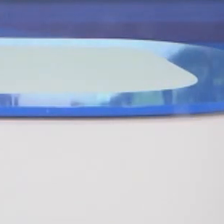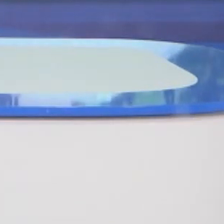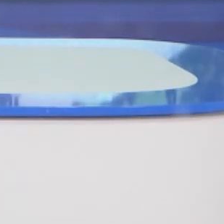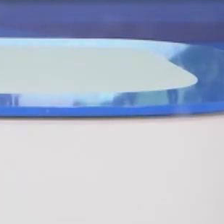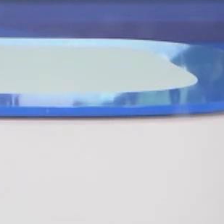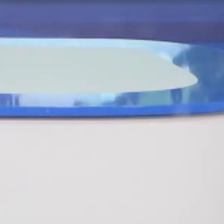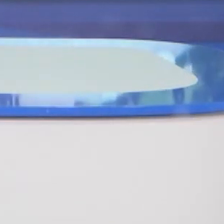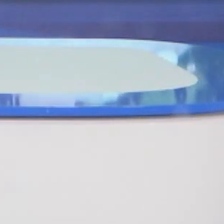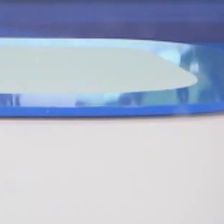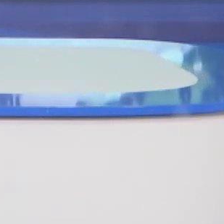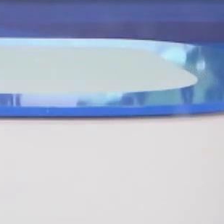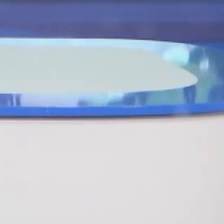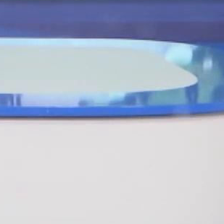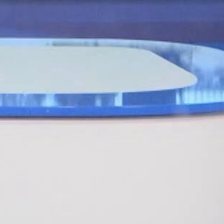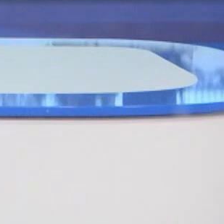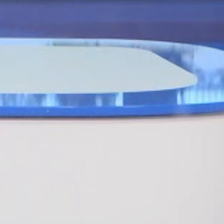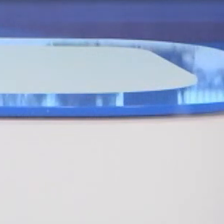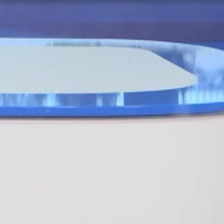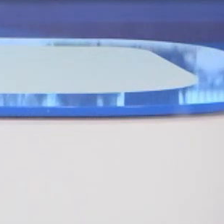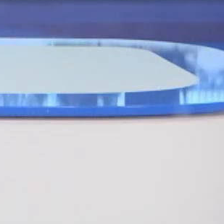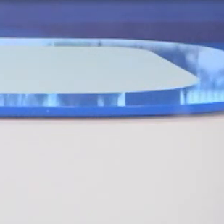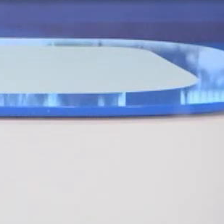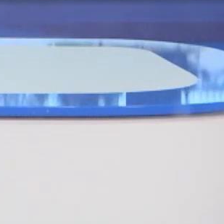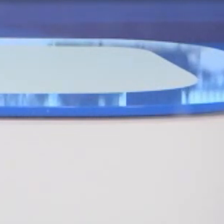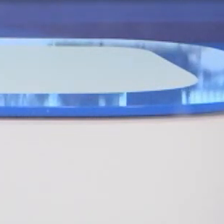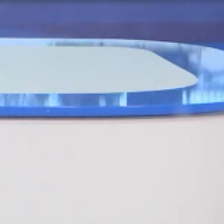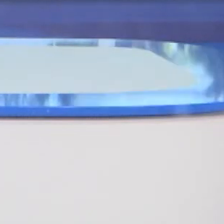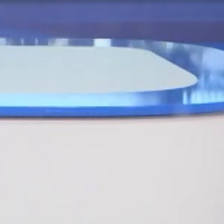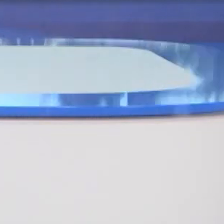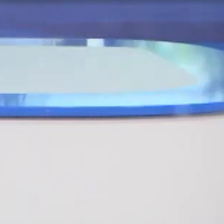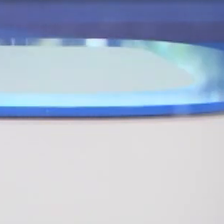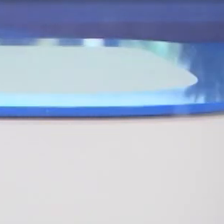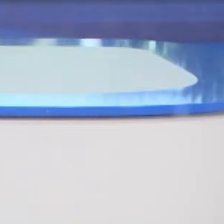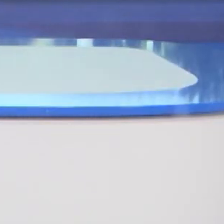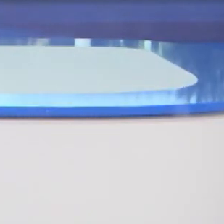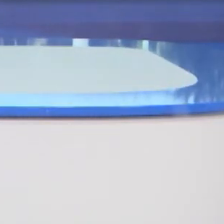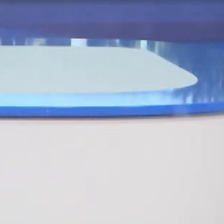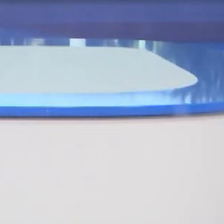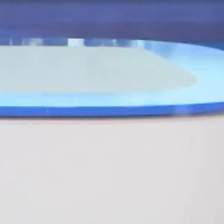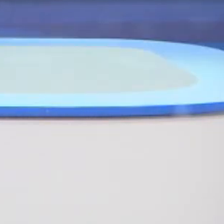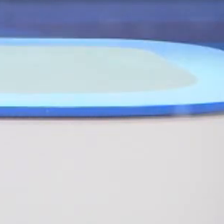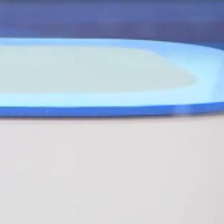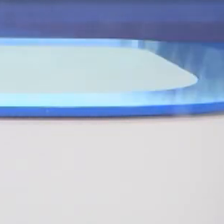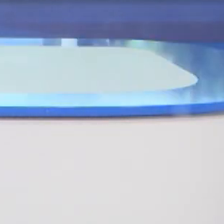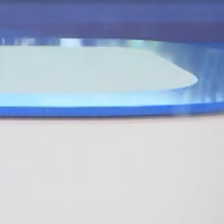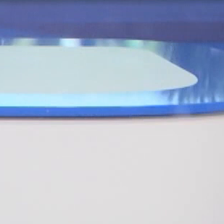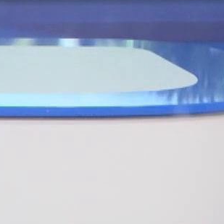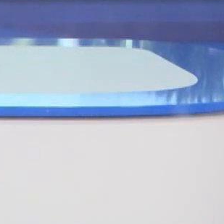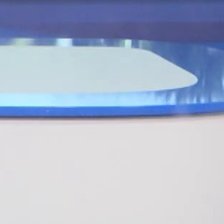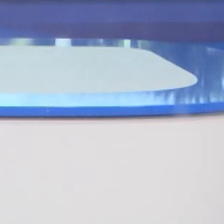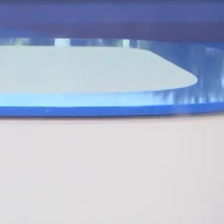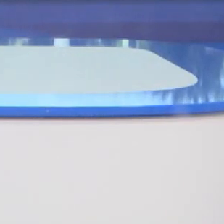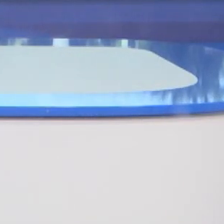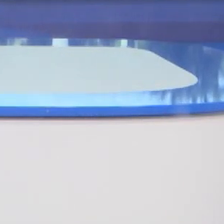Абай облысына девелопмент, сауда, ауыл шаруашылығы, логистика, энергетика және тағы басқа салаларға маманданған қытайлық Хуалин